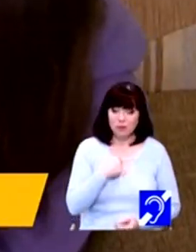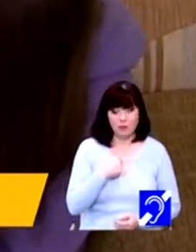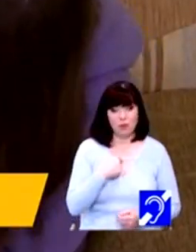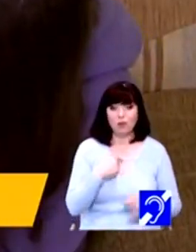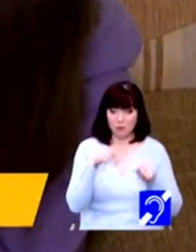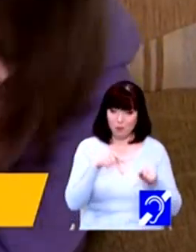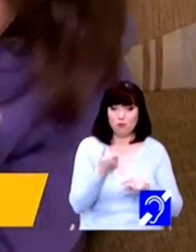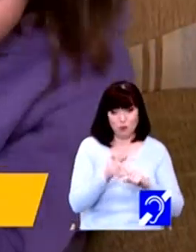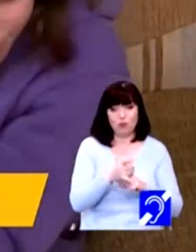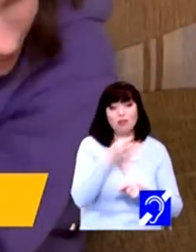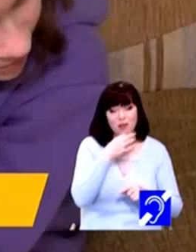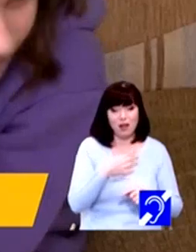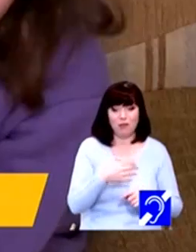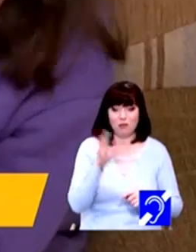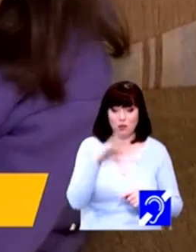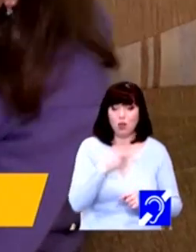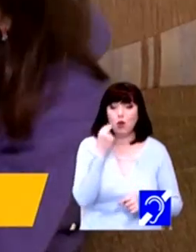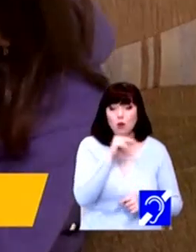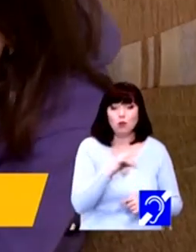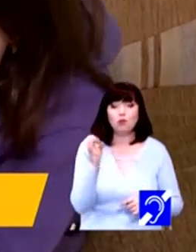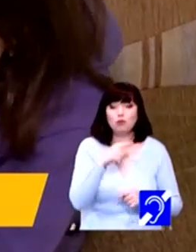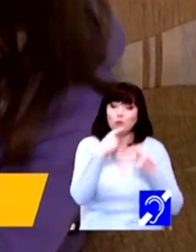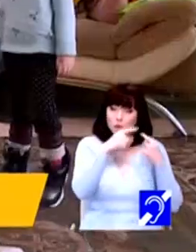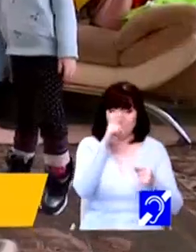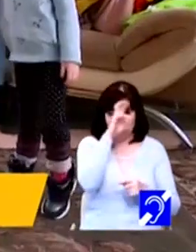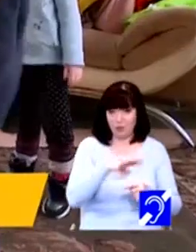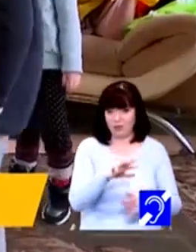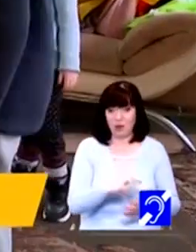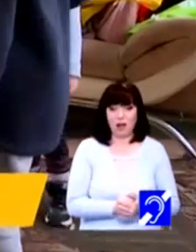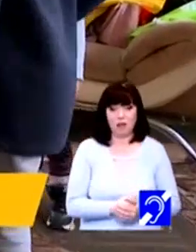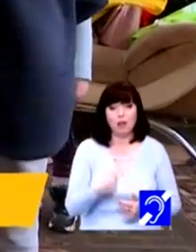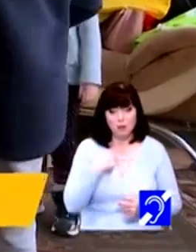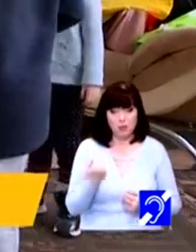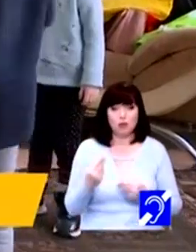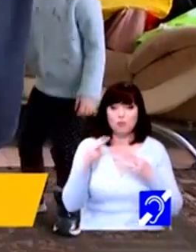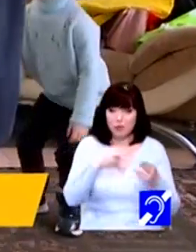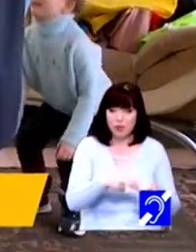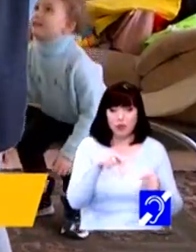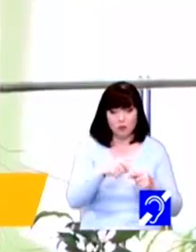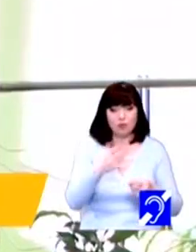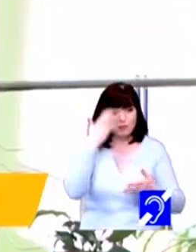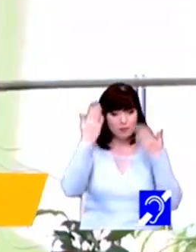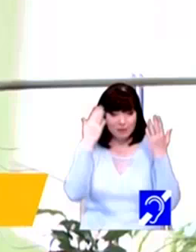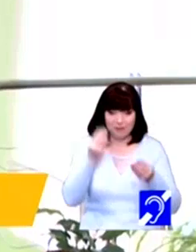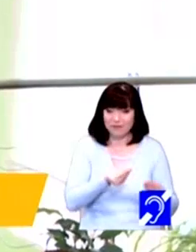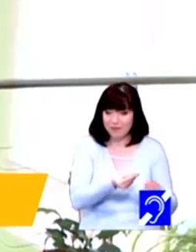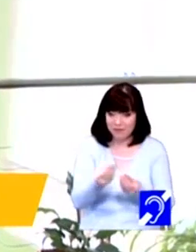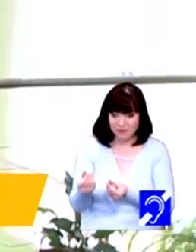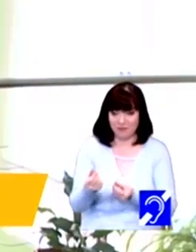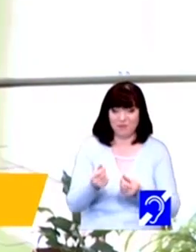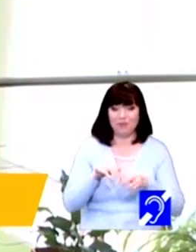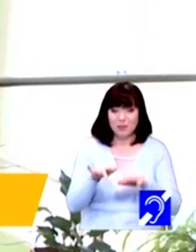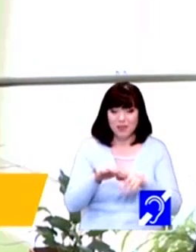Очень хорошо. Мне даже лучше, чем в других странах. Astăzi am venit cu activități distractive pentru ei, pentru